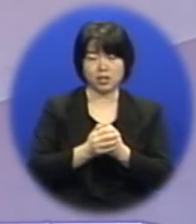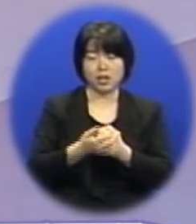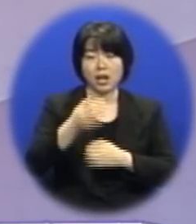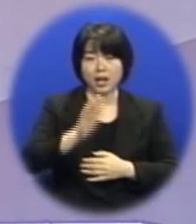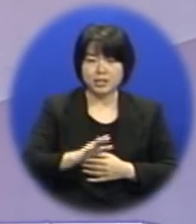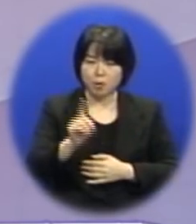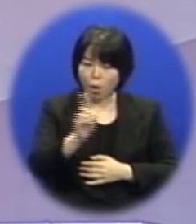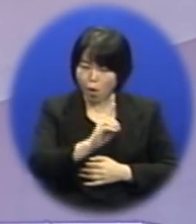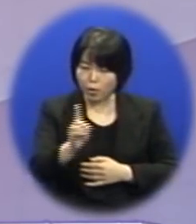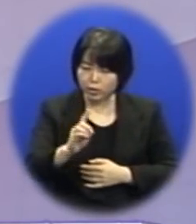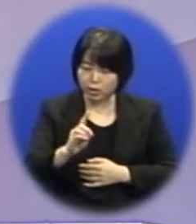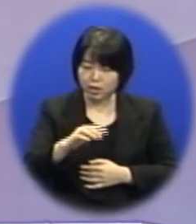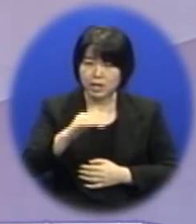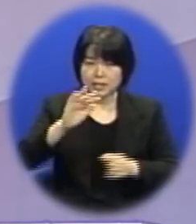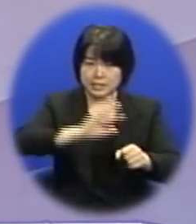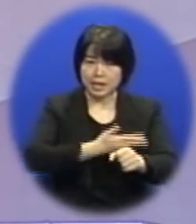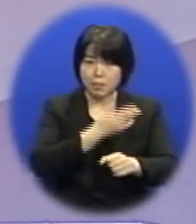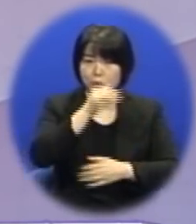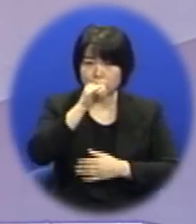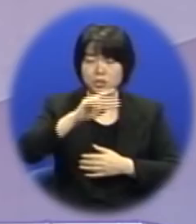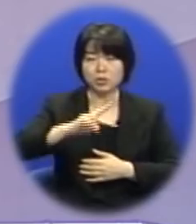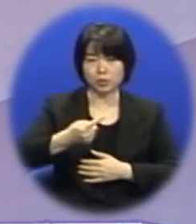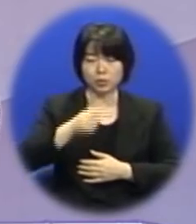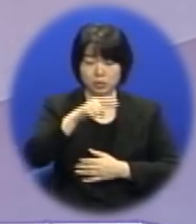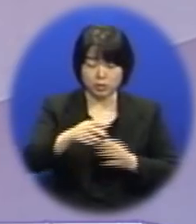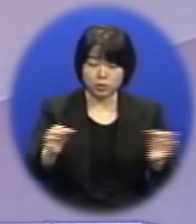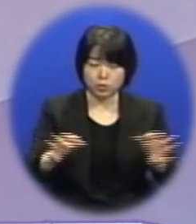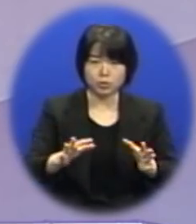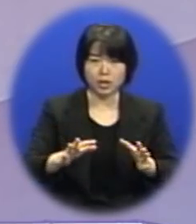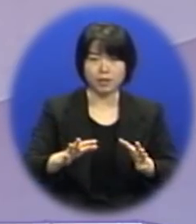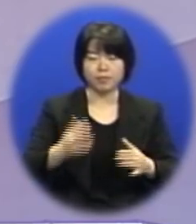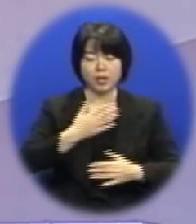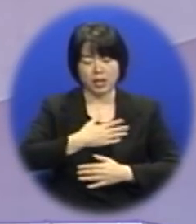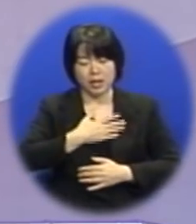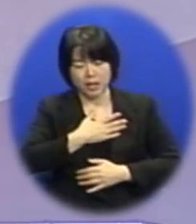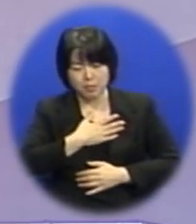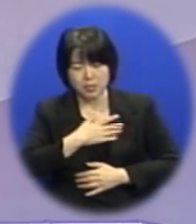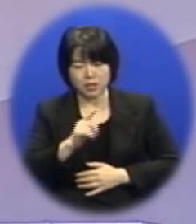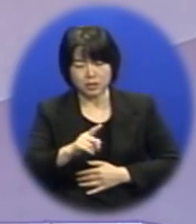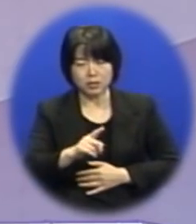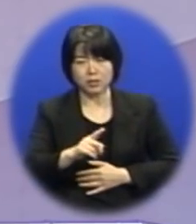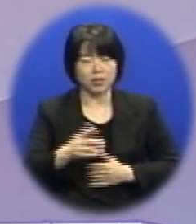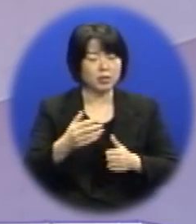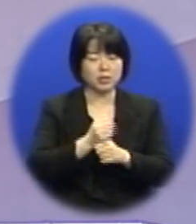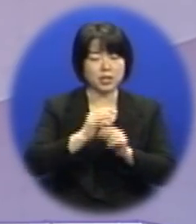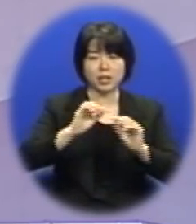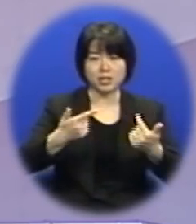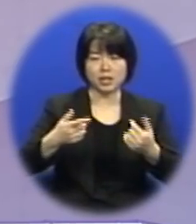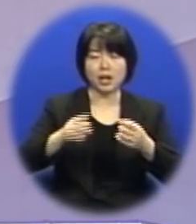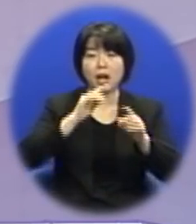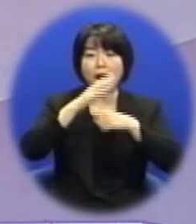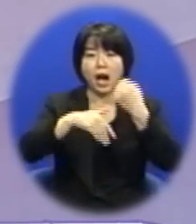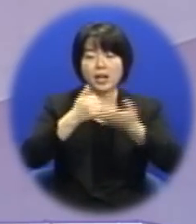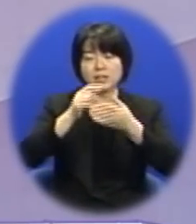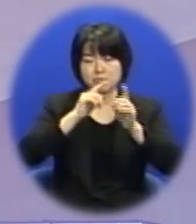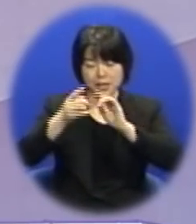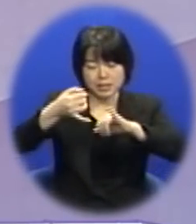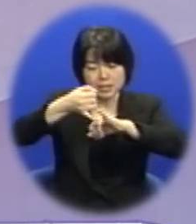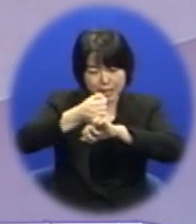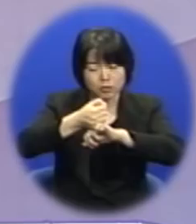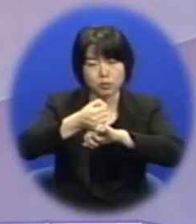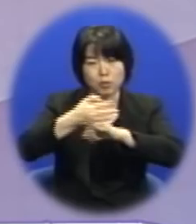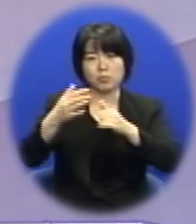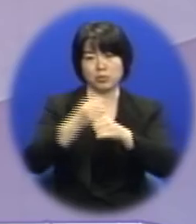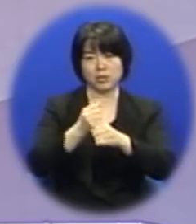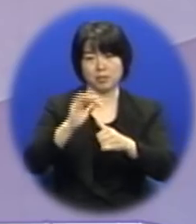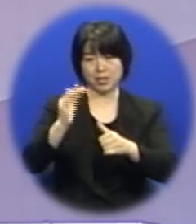순간에 여러분의 믿음과 감정, 느낌을 붙잡을 게 아니고 언약을 붙잡아야 돼요. 하나님의